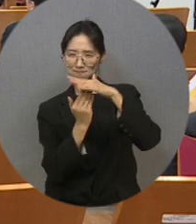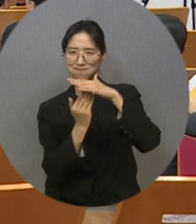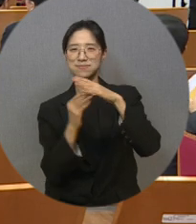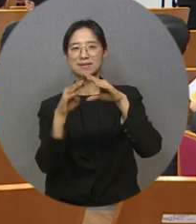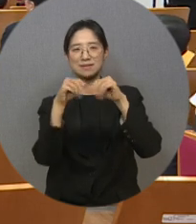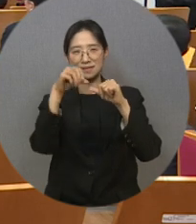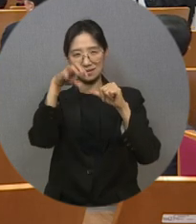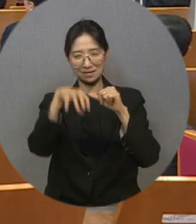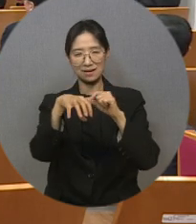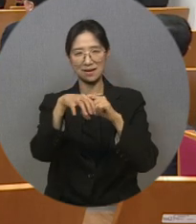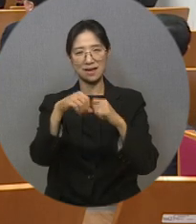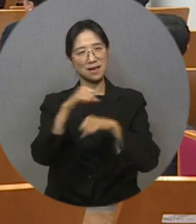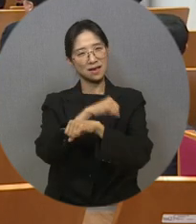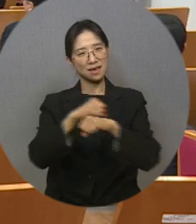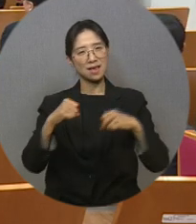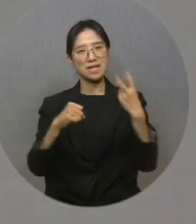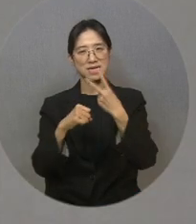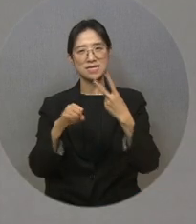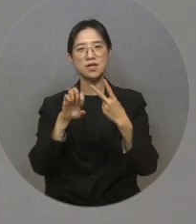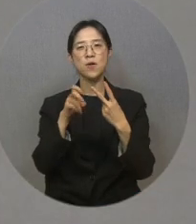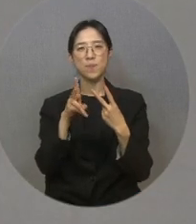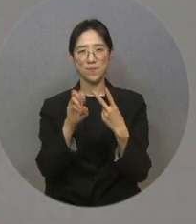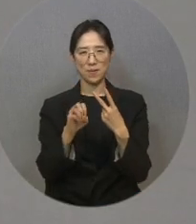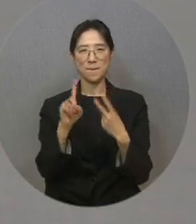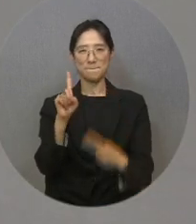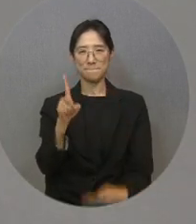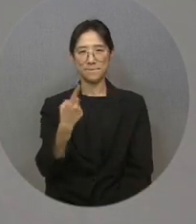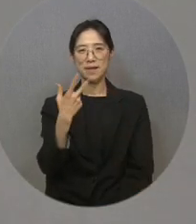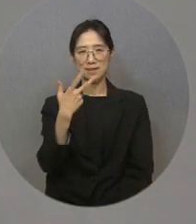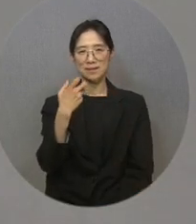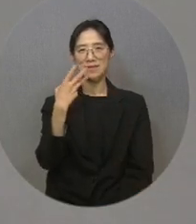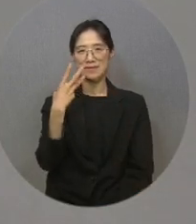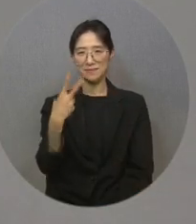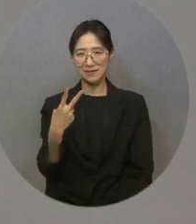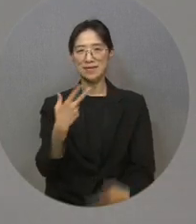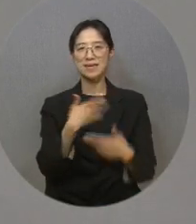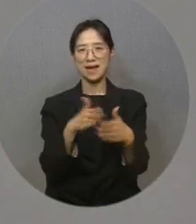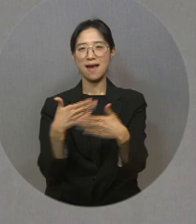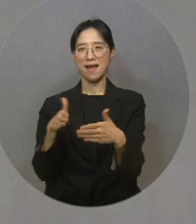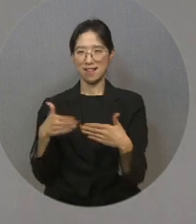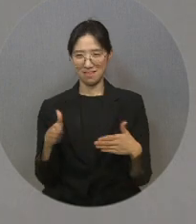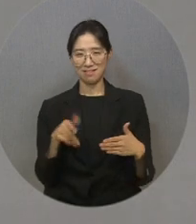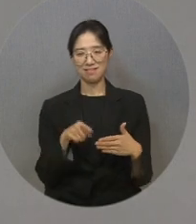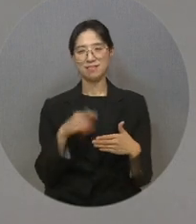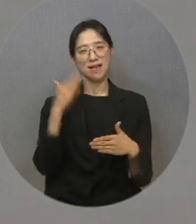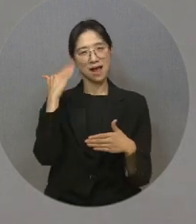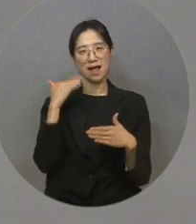땅에다가 약 2,000평에 172칸의 한옥을 져서